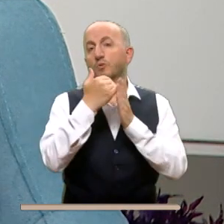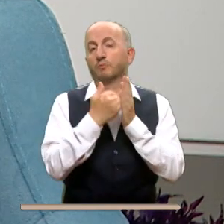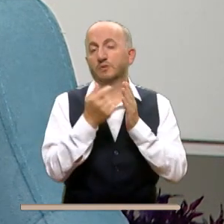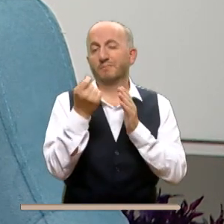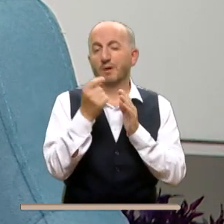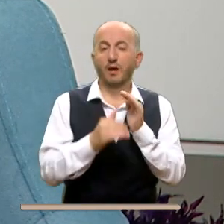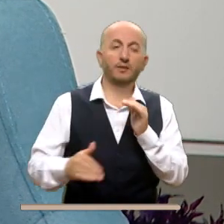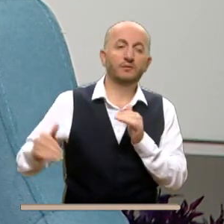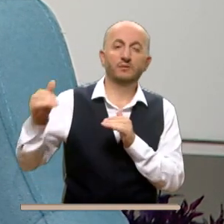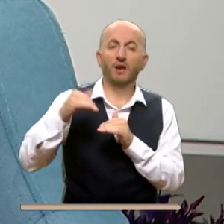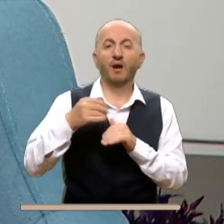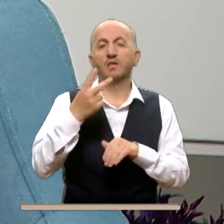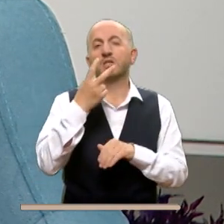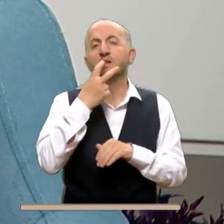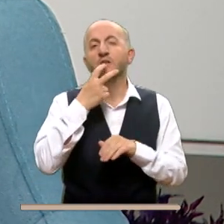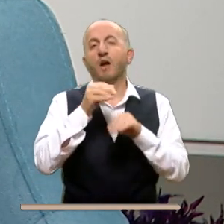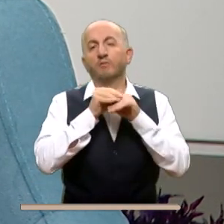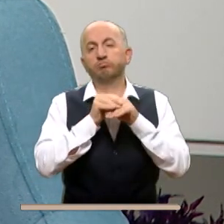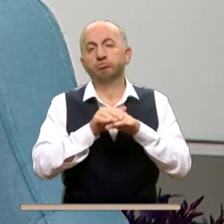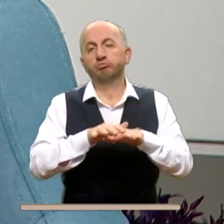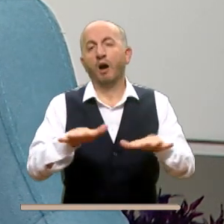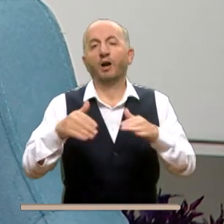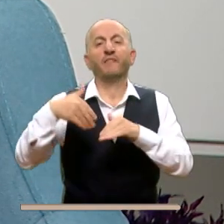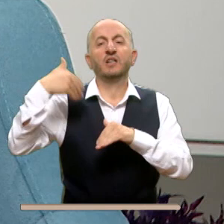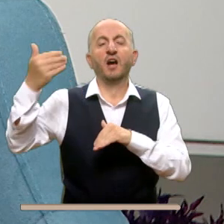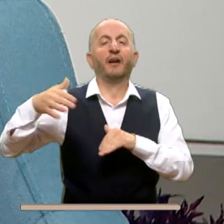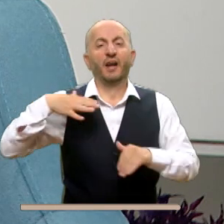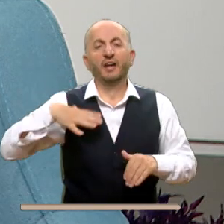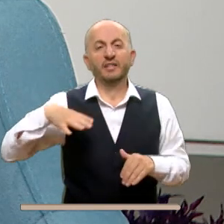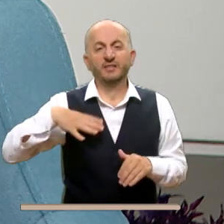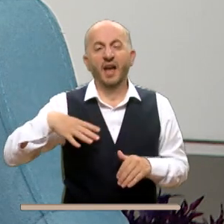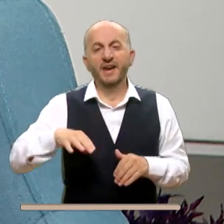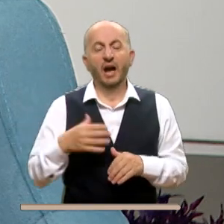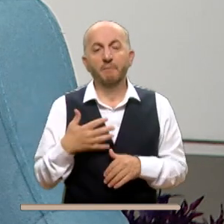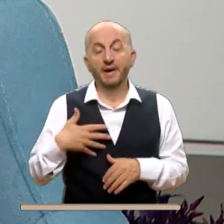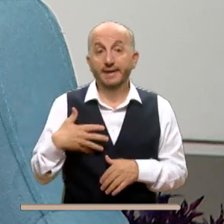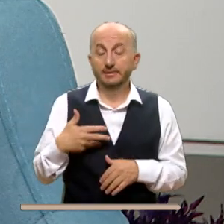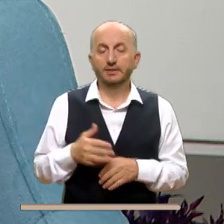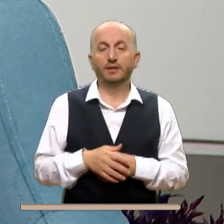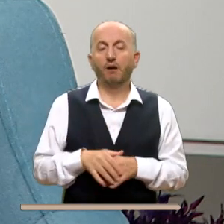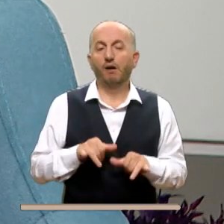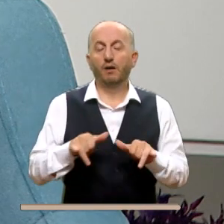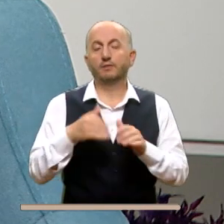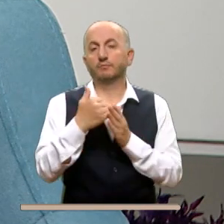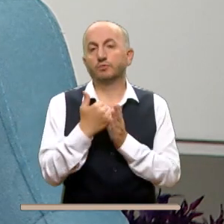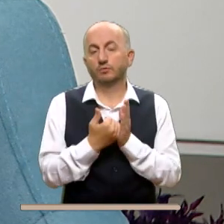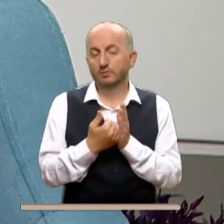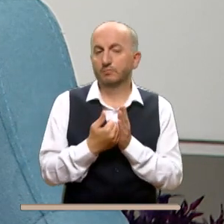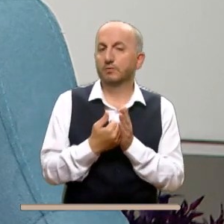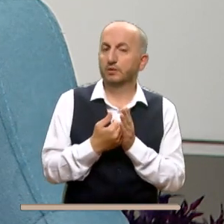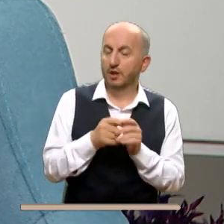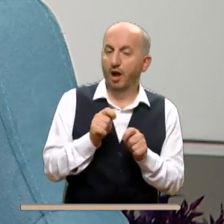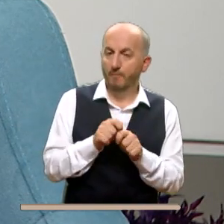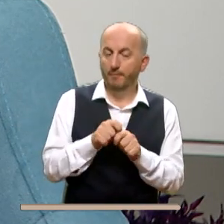daha böyle belki 1,5-2 yıla yayılarak dışarıdan isteyen ilgililere de aynı programı